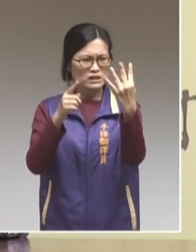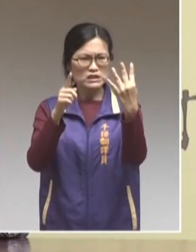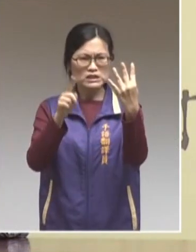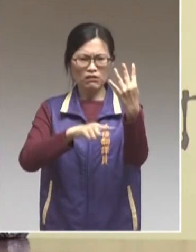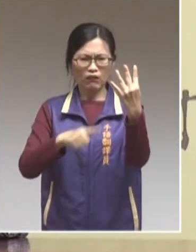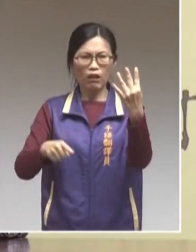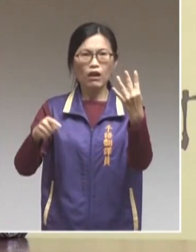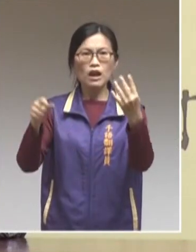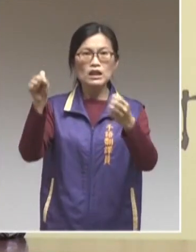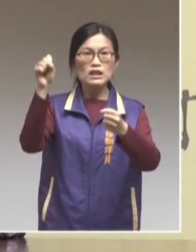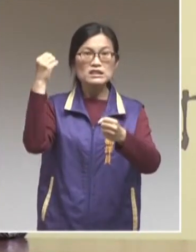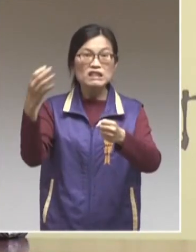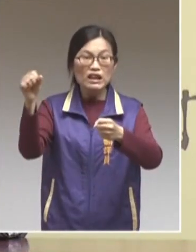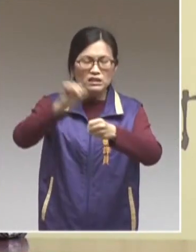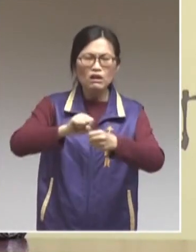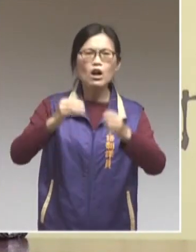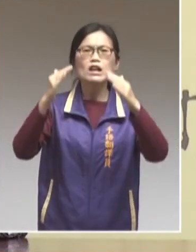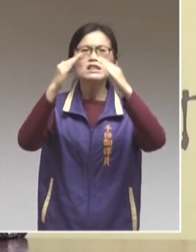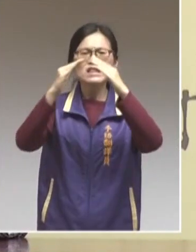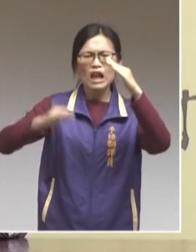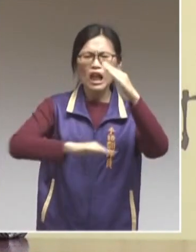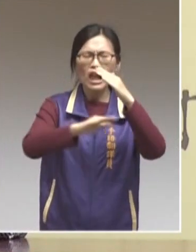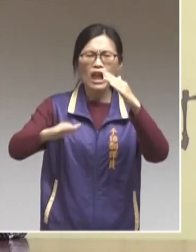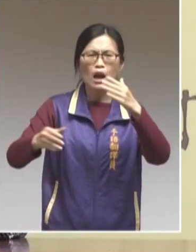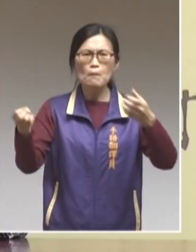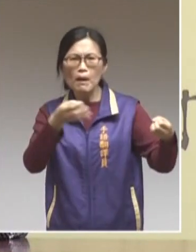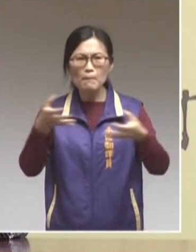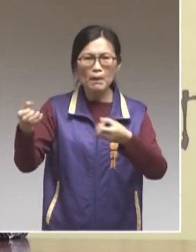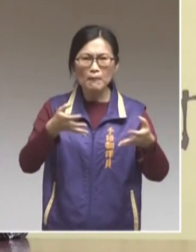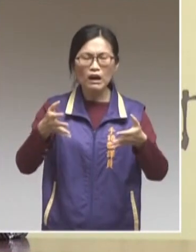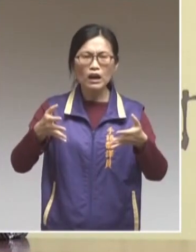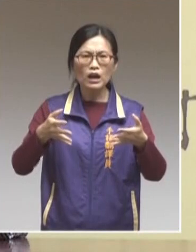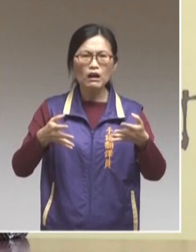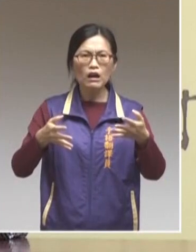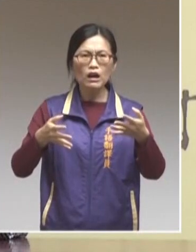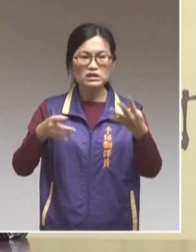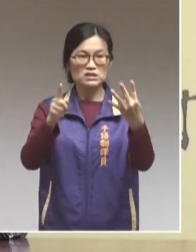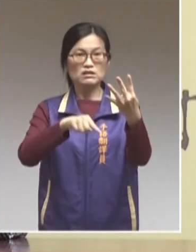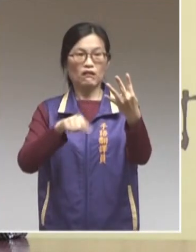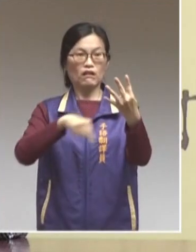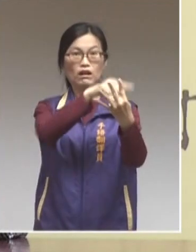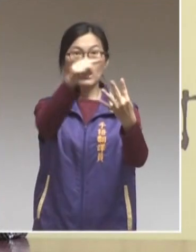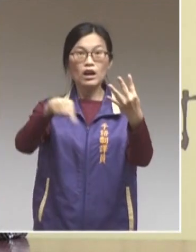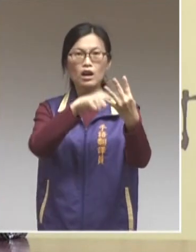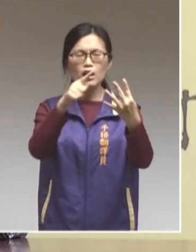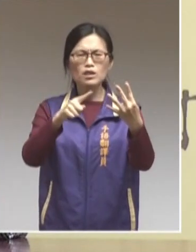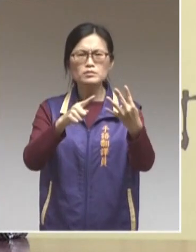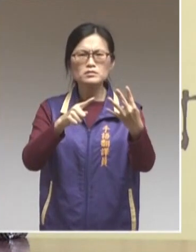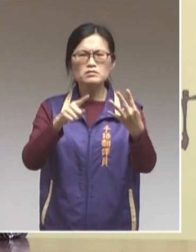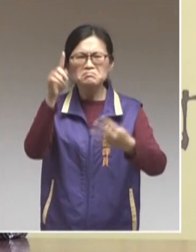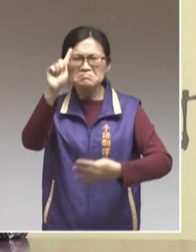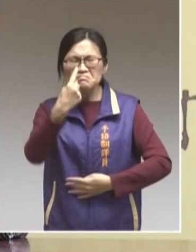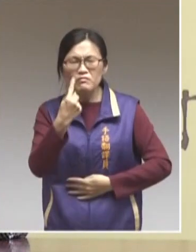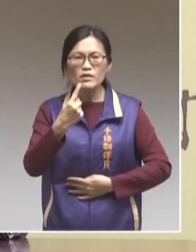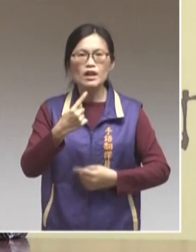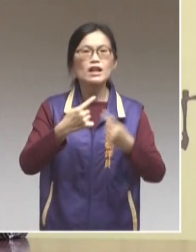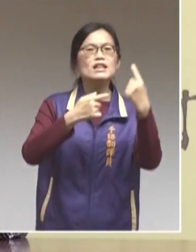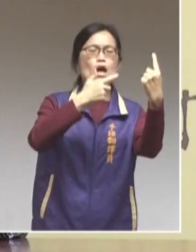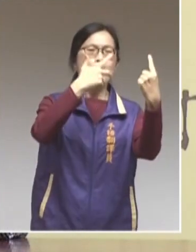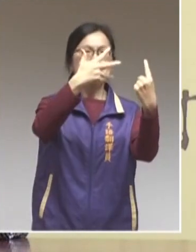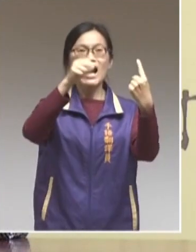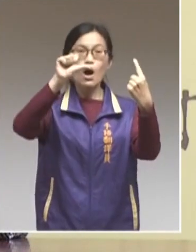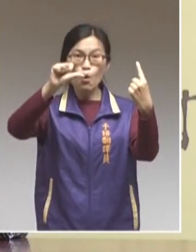个所谓的家族群聚的这个个案里面，主要可以追溯到18545